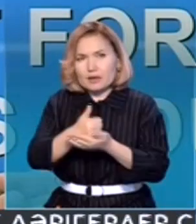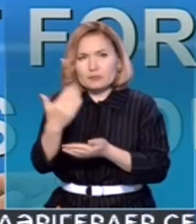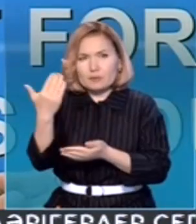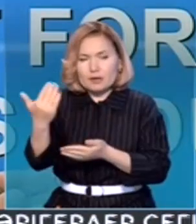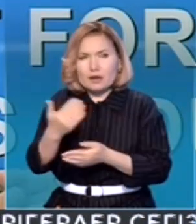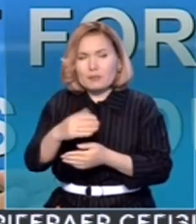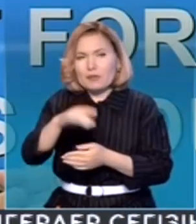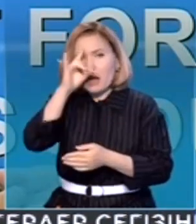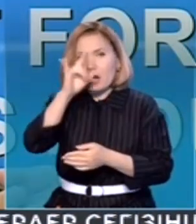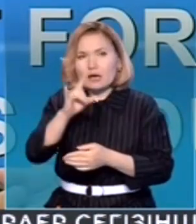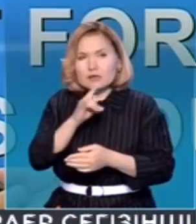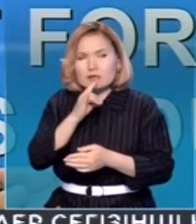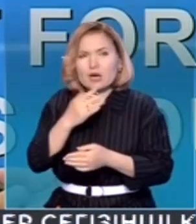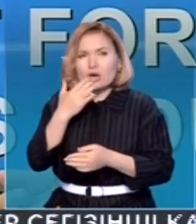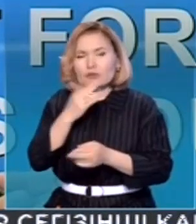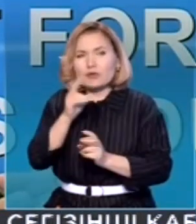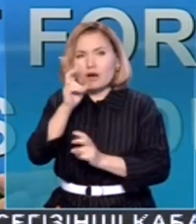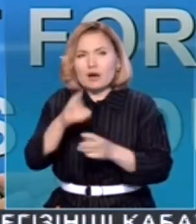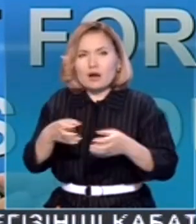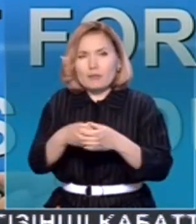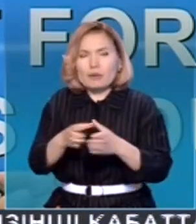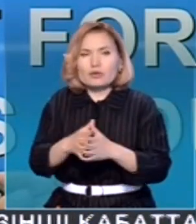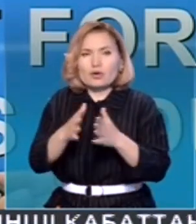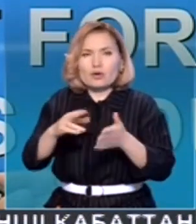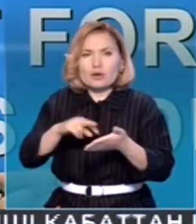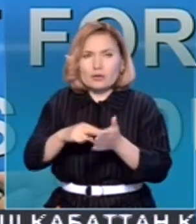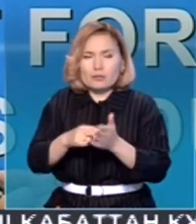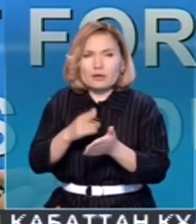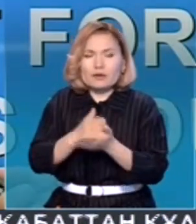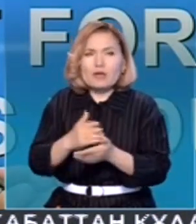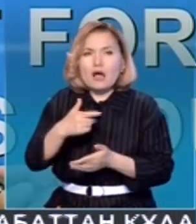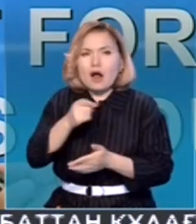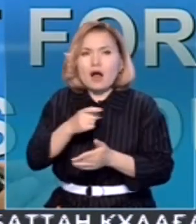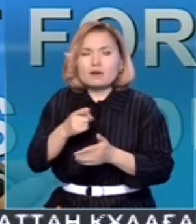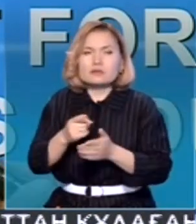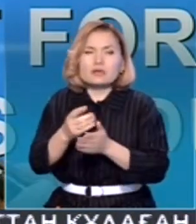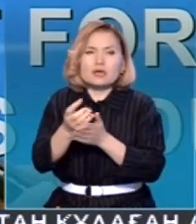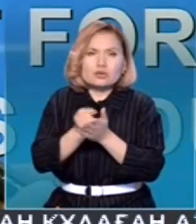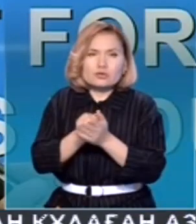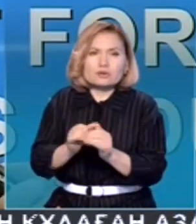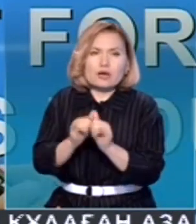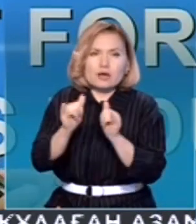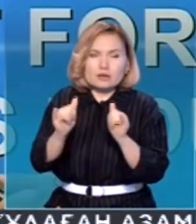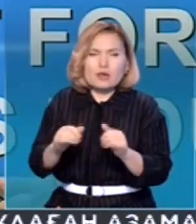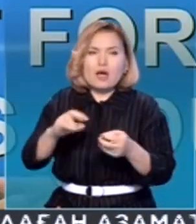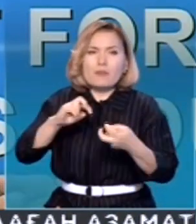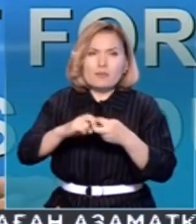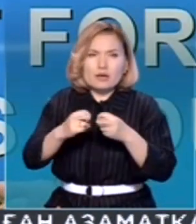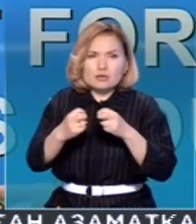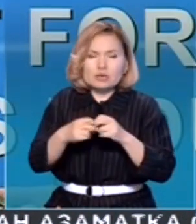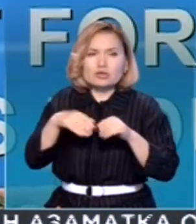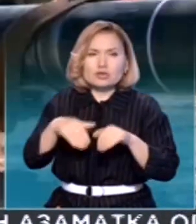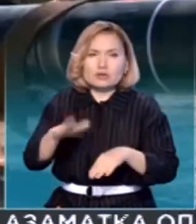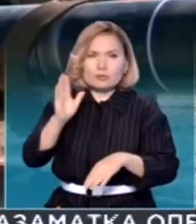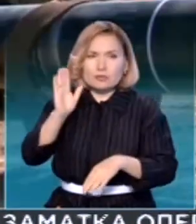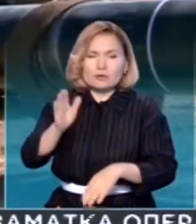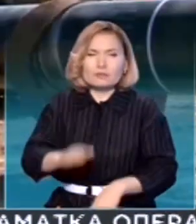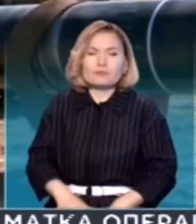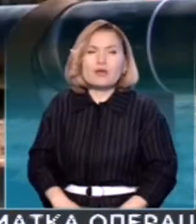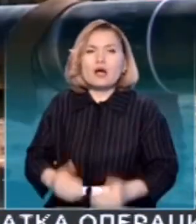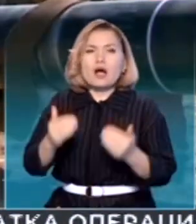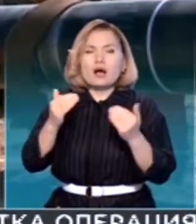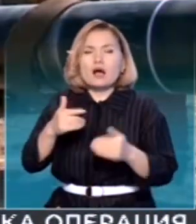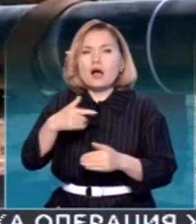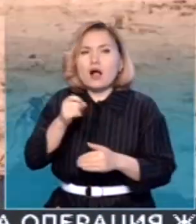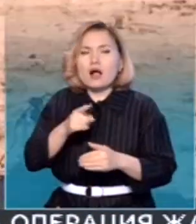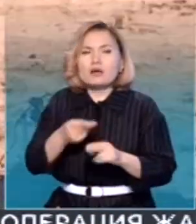басшысының Қазақ газ ұлттық компаниясының алдына қойылған талап газ ресурсын арттыру мәселесін шешеді деп ойлаймыз. Қазір